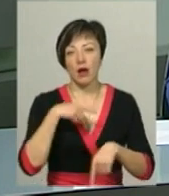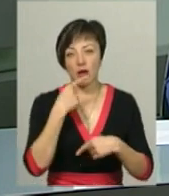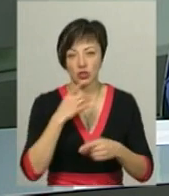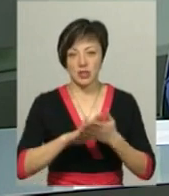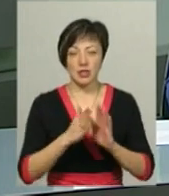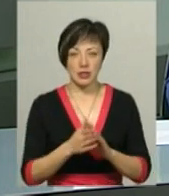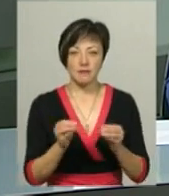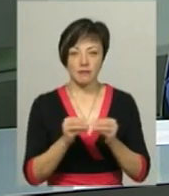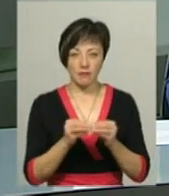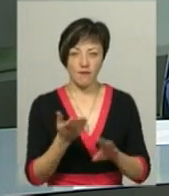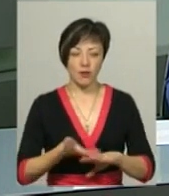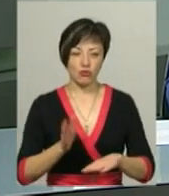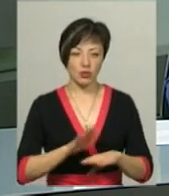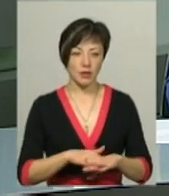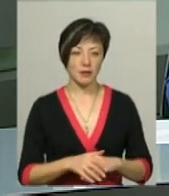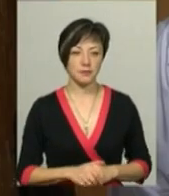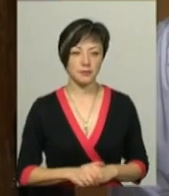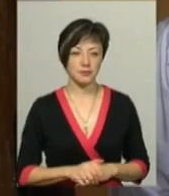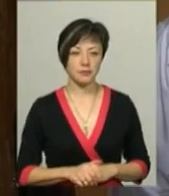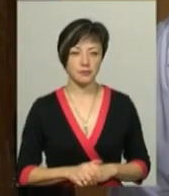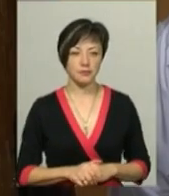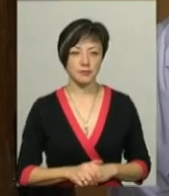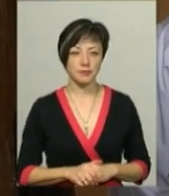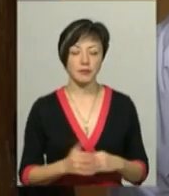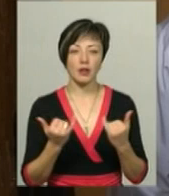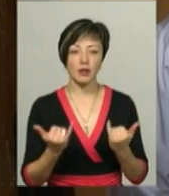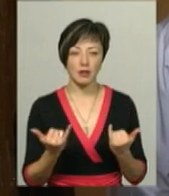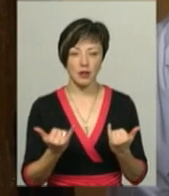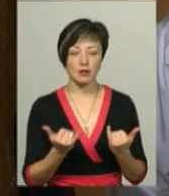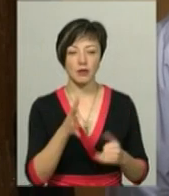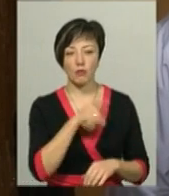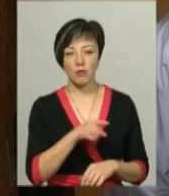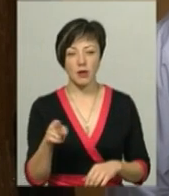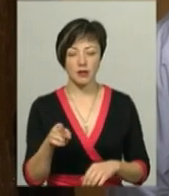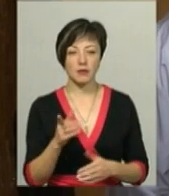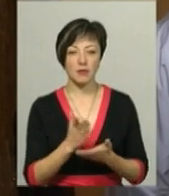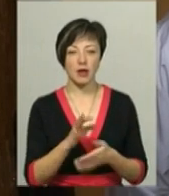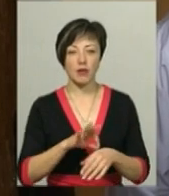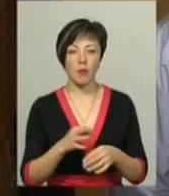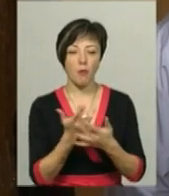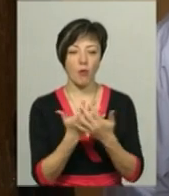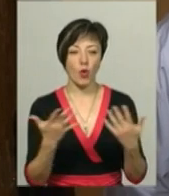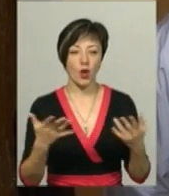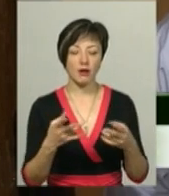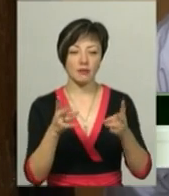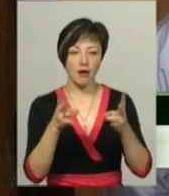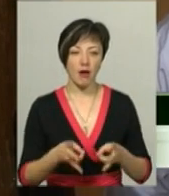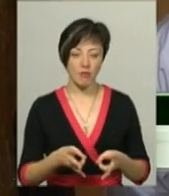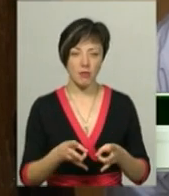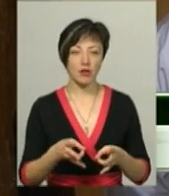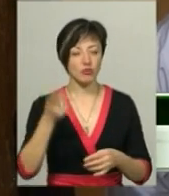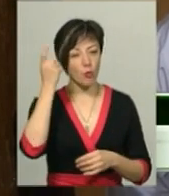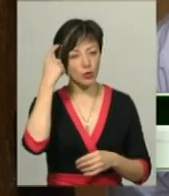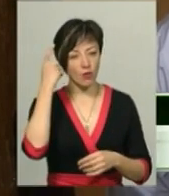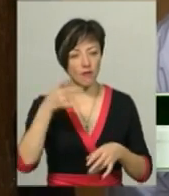як стабільно важкий. На даний момент хворий має наступний діагноз – політравма, поєднана травма, закрита